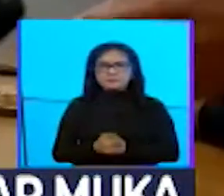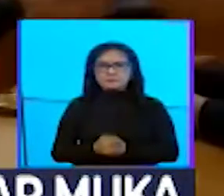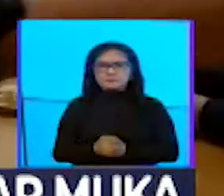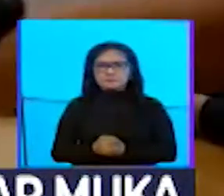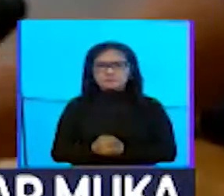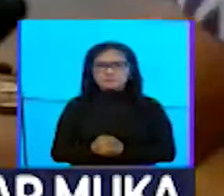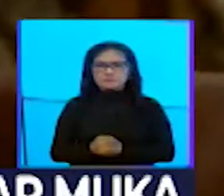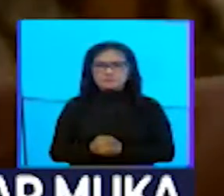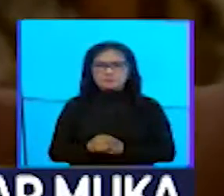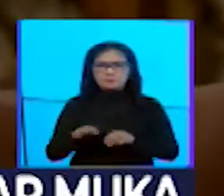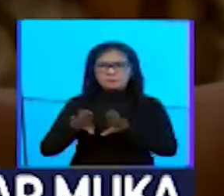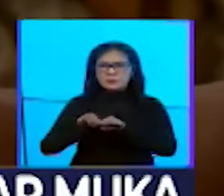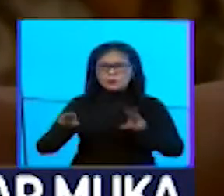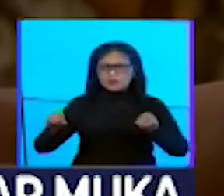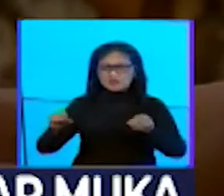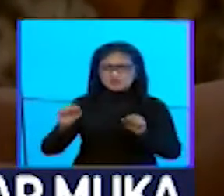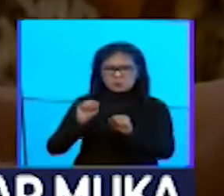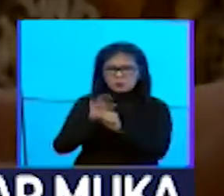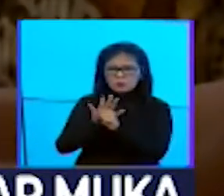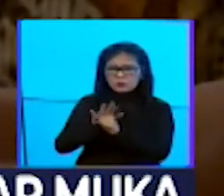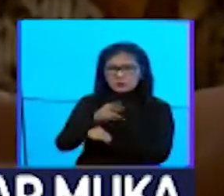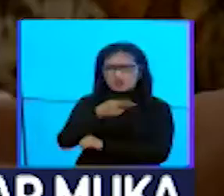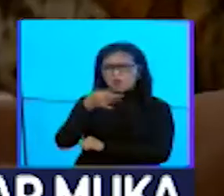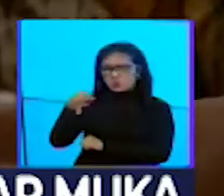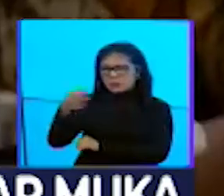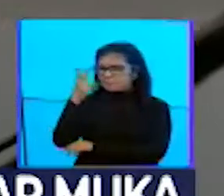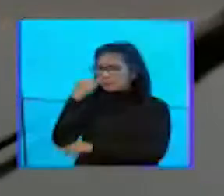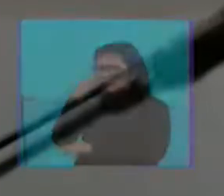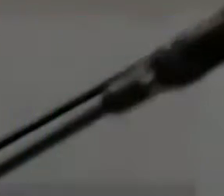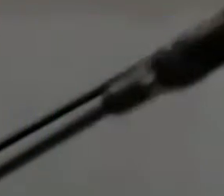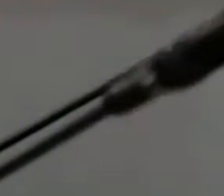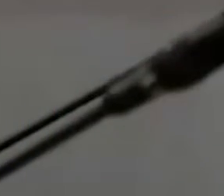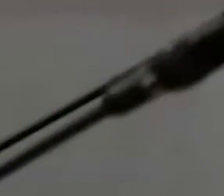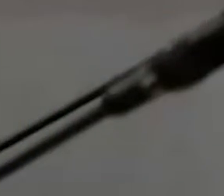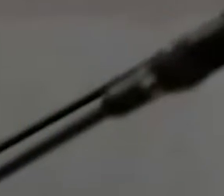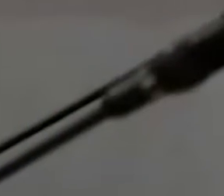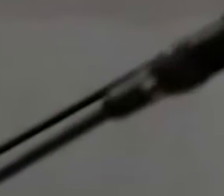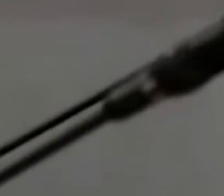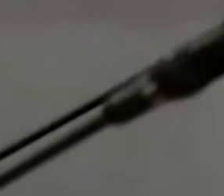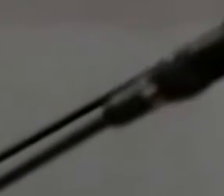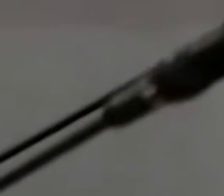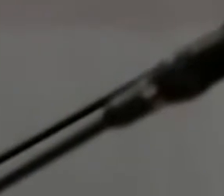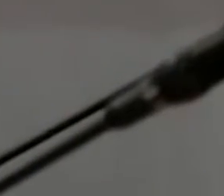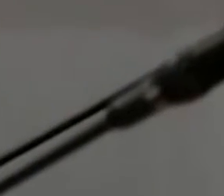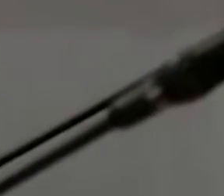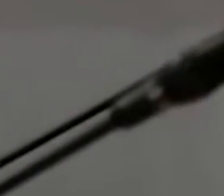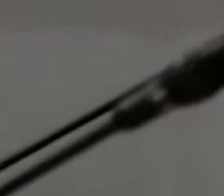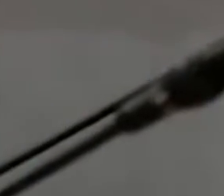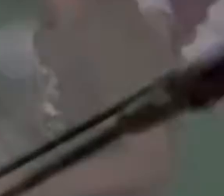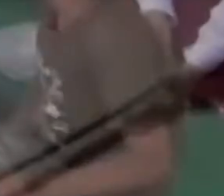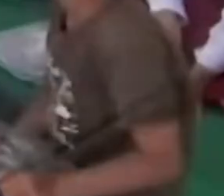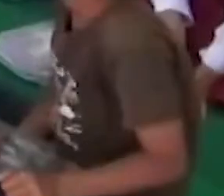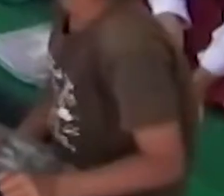Penanganan COVID-19 Kota Bandung menyatakan pihaknya bersama Kadisdik tengah menyiapkan skema pembelajaran tatap muka dengan penerapan protokol kesehatan